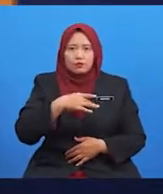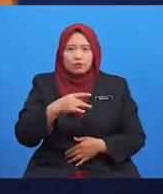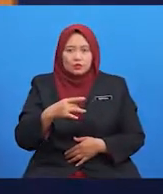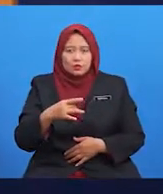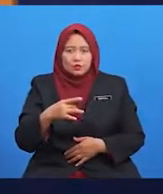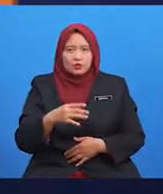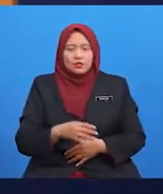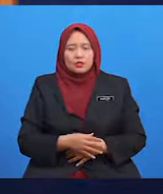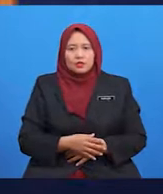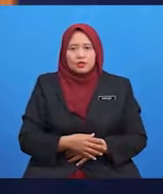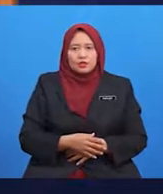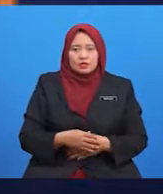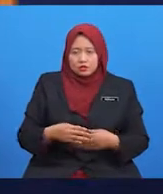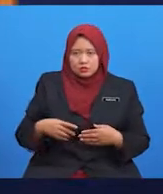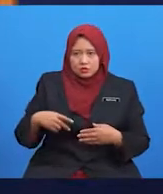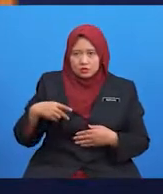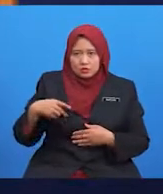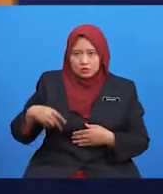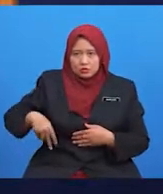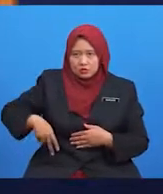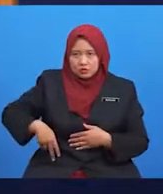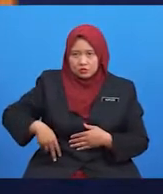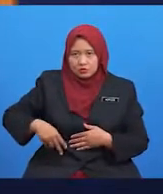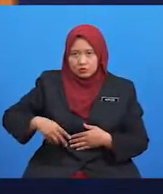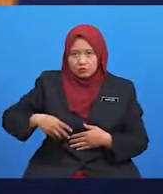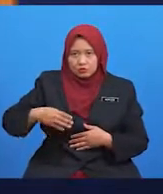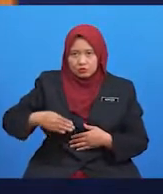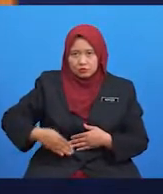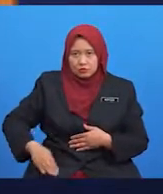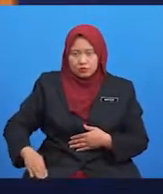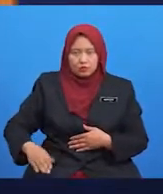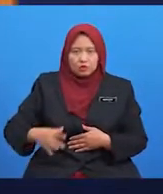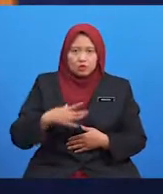seluarnya, putih kasutnya.